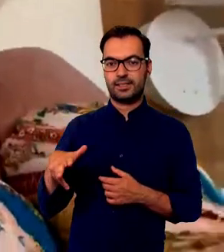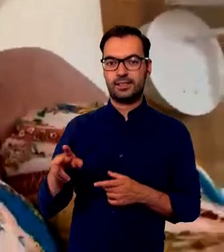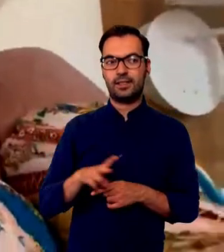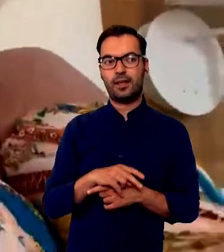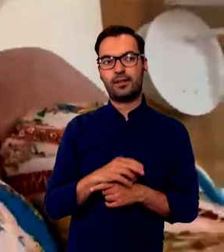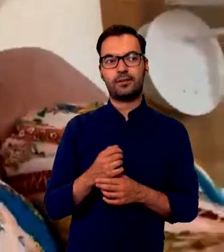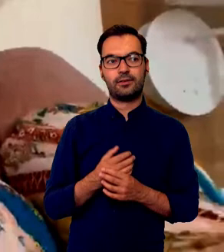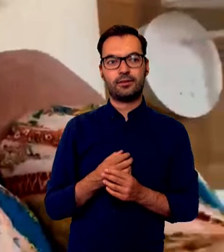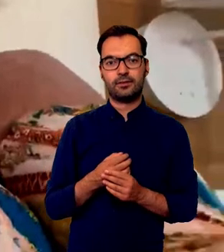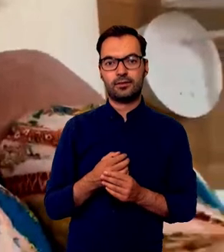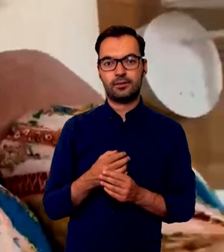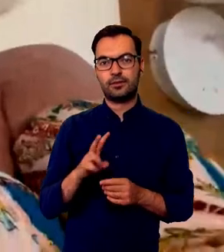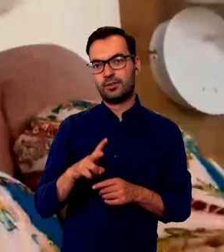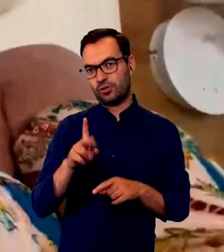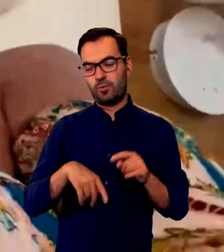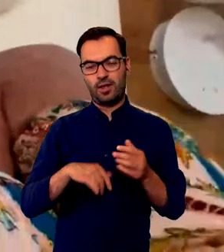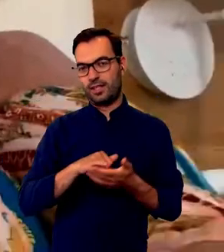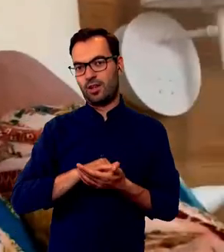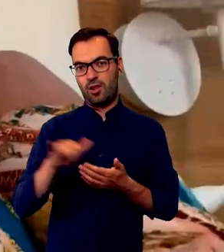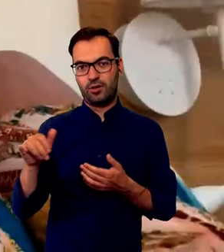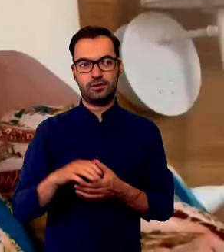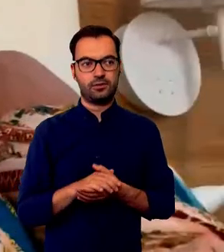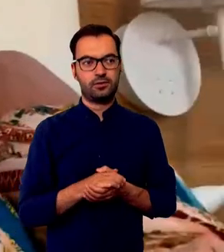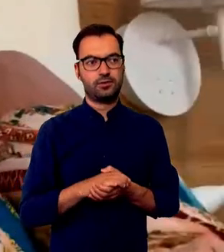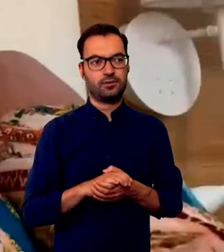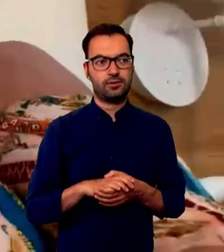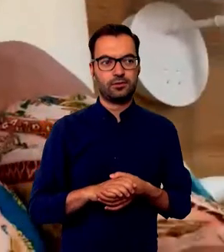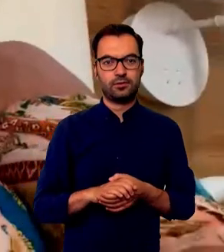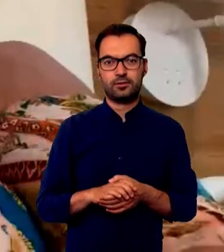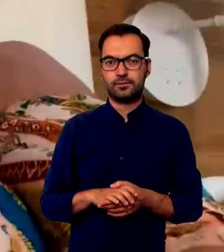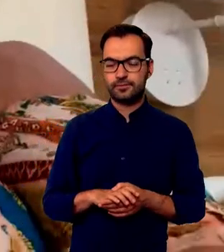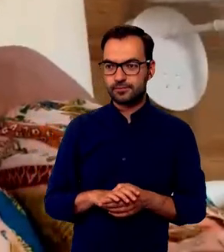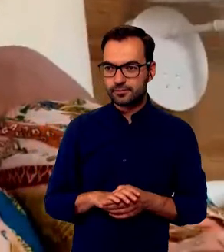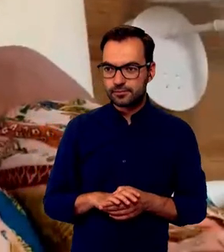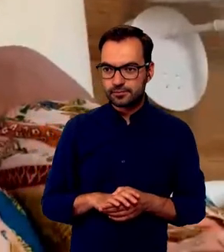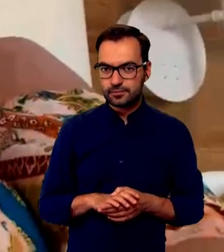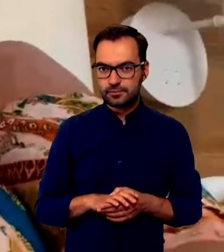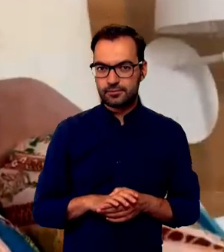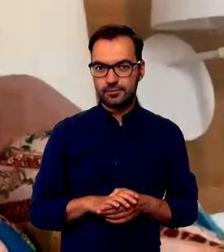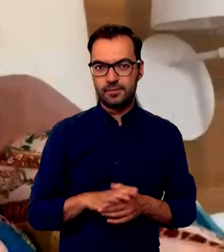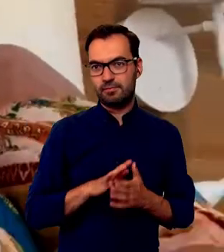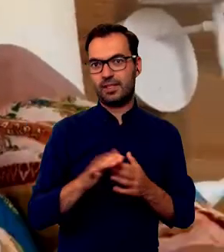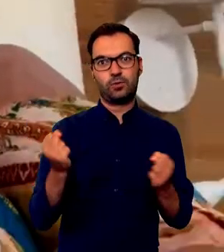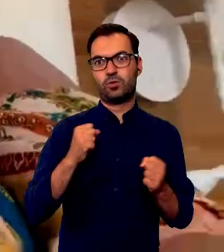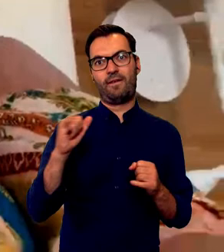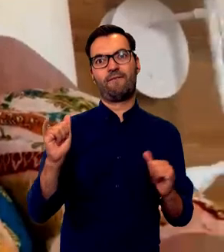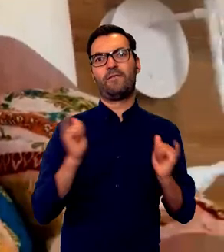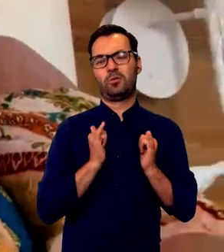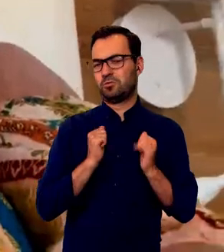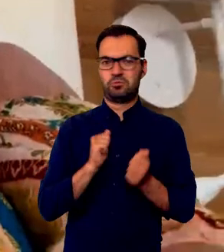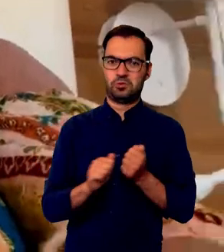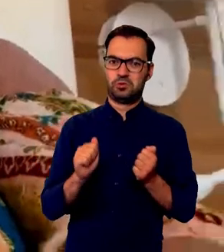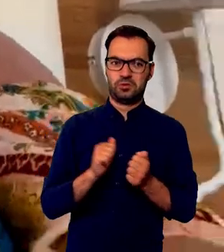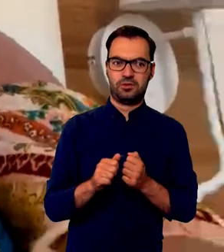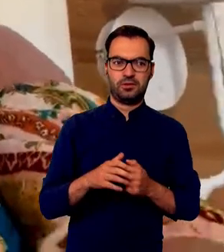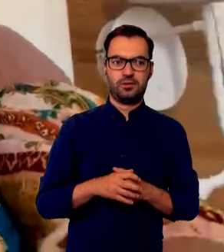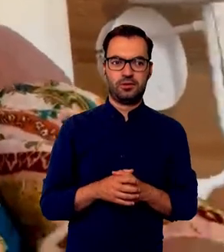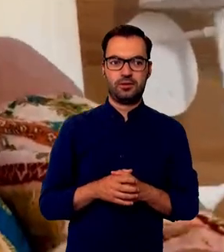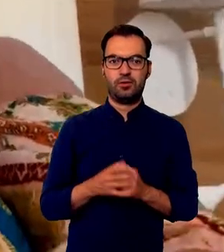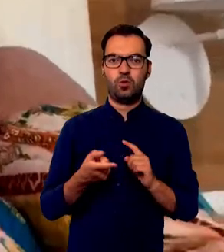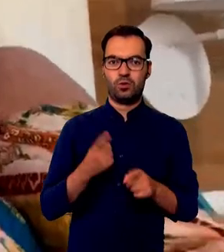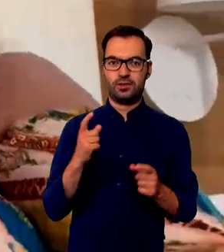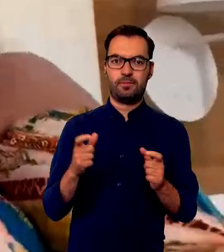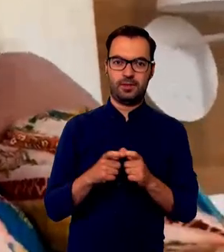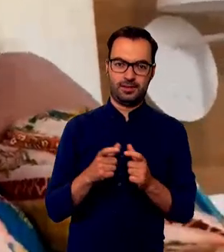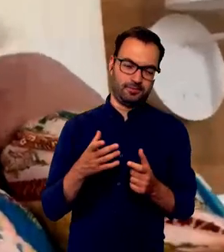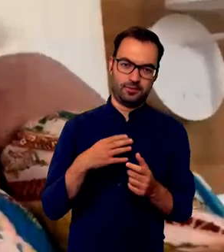godziny liniami lotniczymi z jakichś tam wielkich wygód głowy, natomiast różnice za bilet można wydać